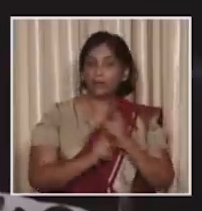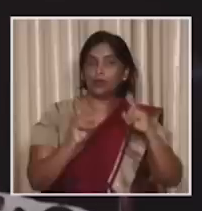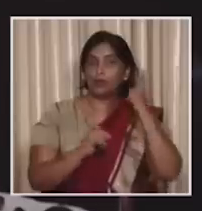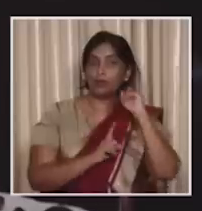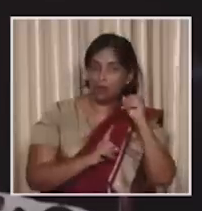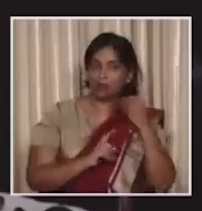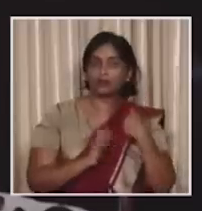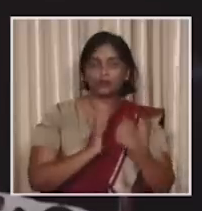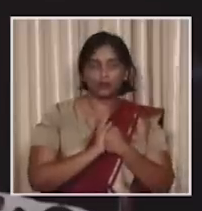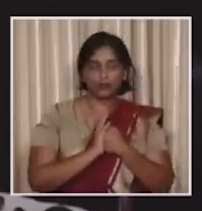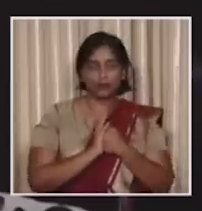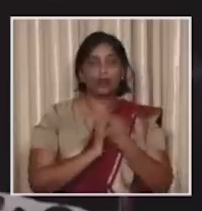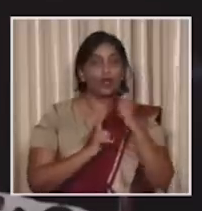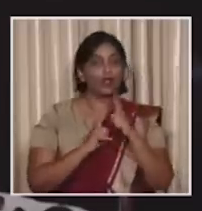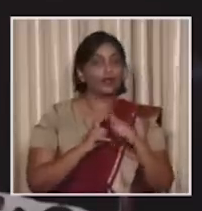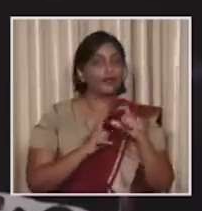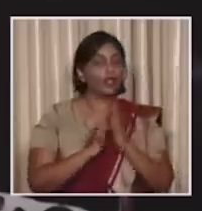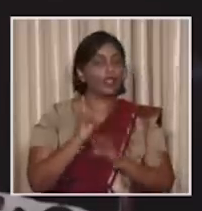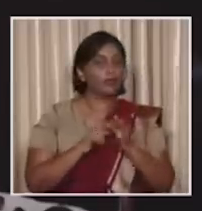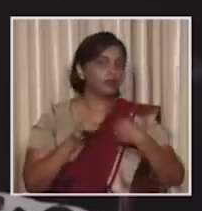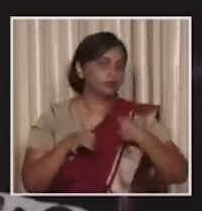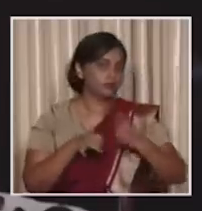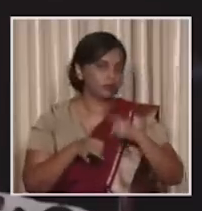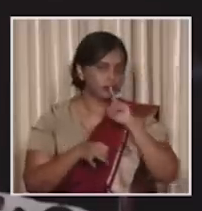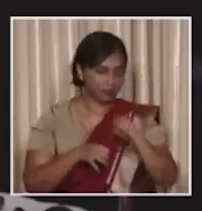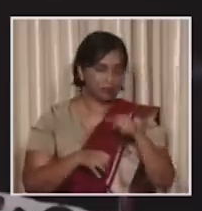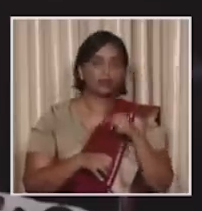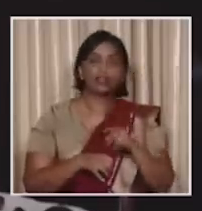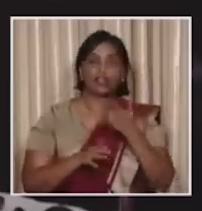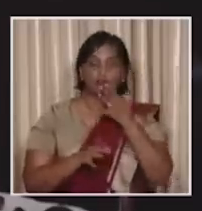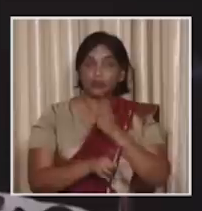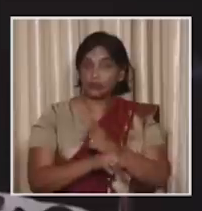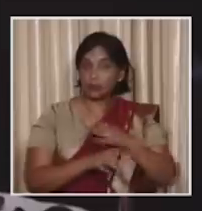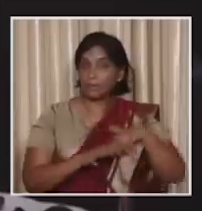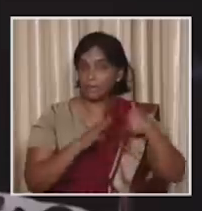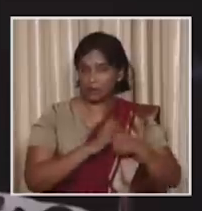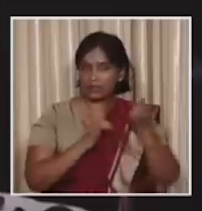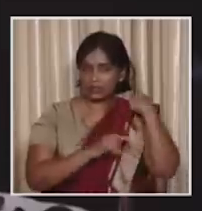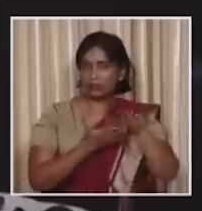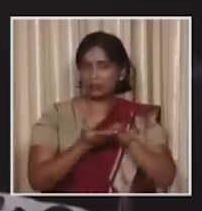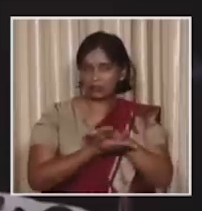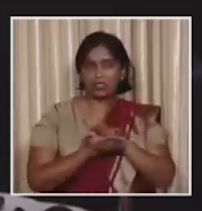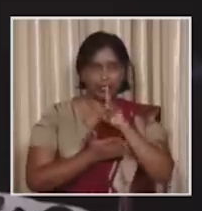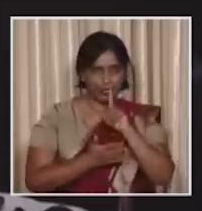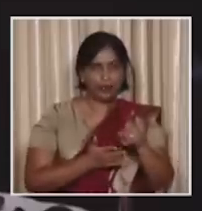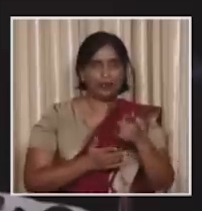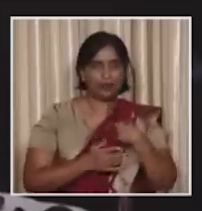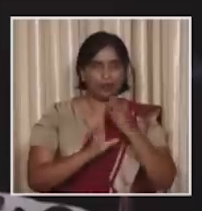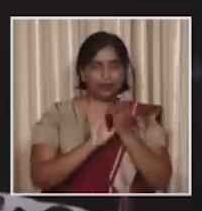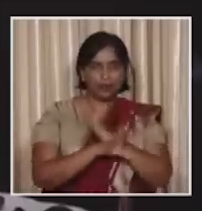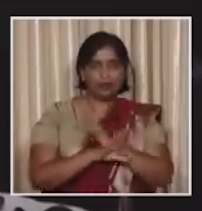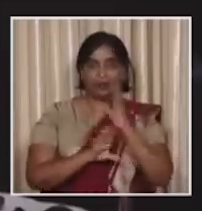මම ගරු අධ්‍යාපන අමාත්‍යතුමාගෙන් ප්‍රශ්නයක් යොමු කරනවා. විදුහල්පතිගේ ප්‍රශ්නය ඊයේ ඔබතුමා යම් පැහැදිලි කිරීමක් කරත් මම මේ ප්‍රකාශයට